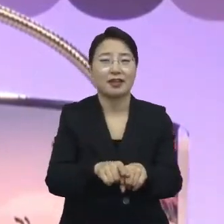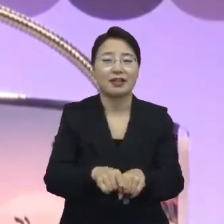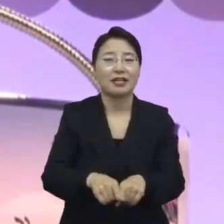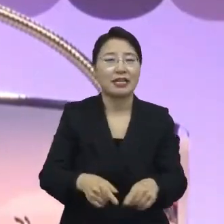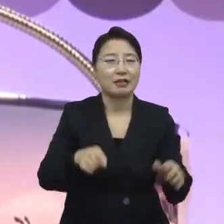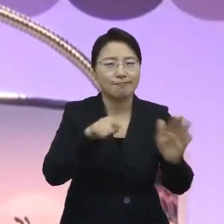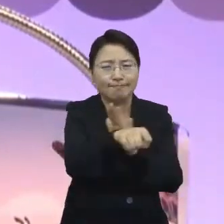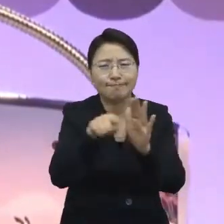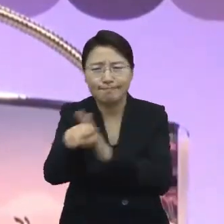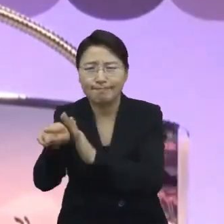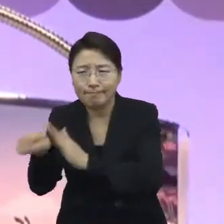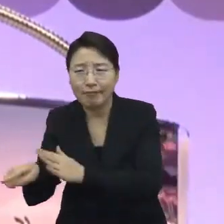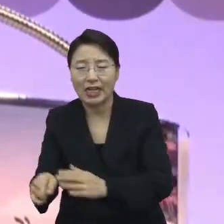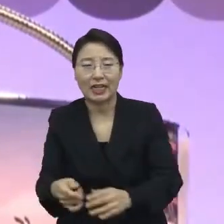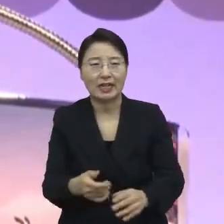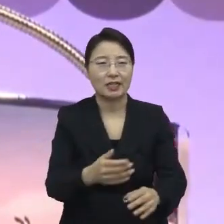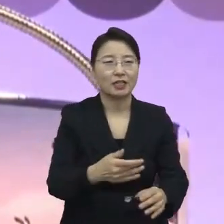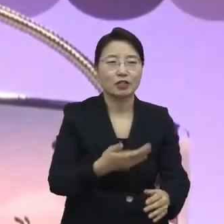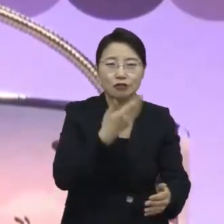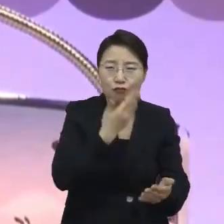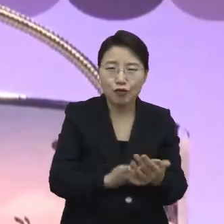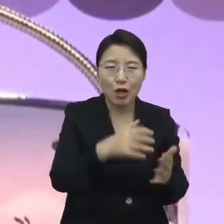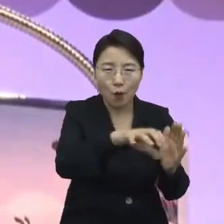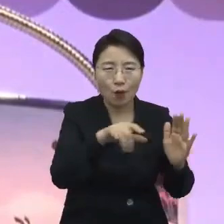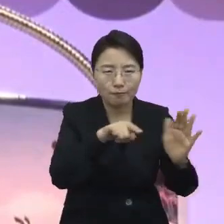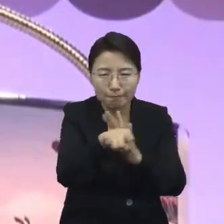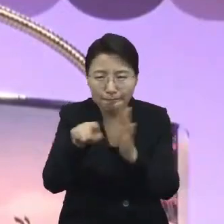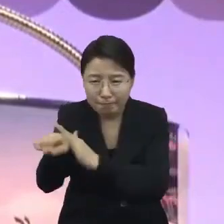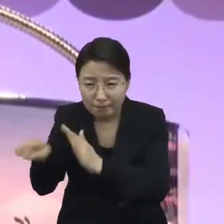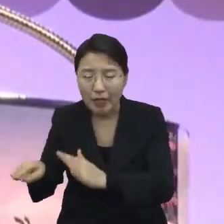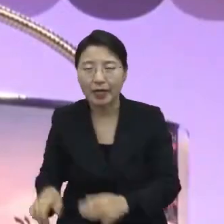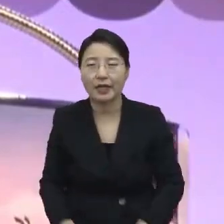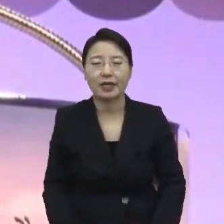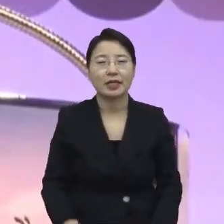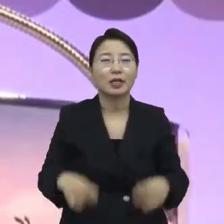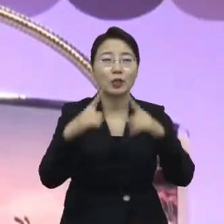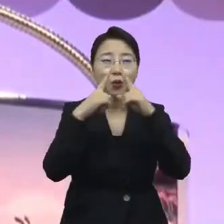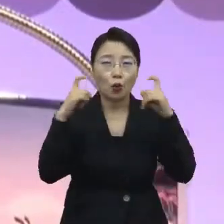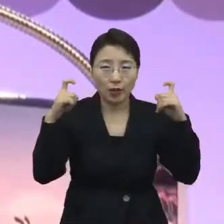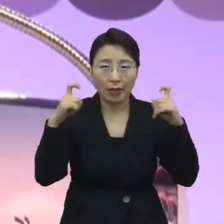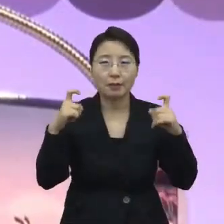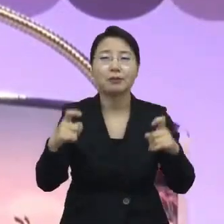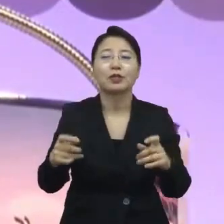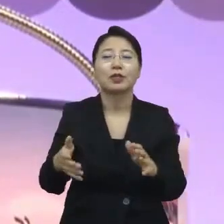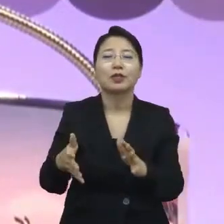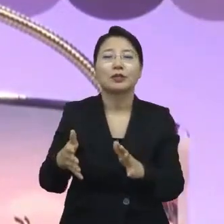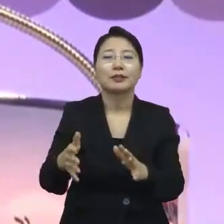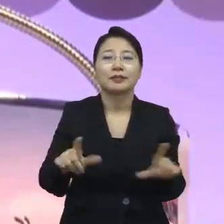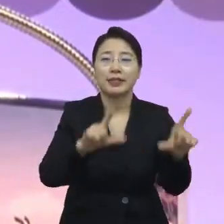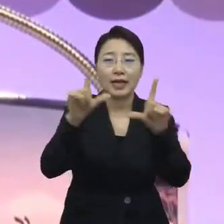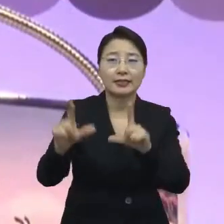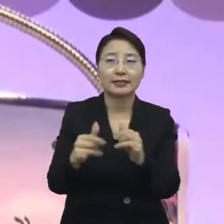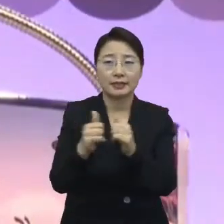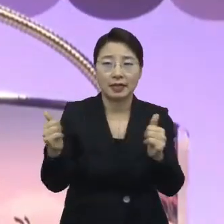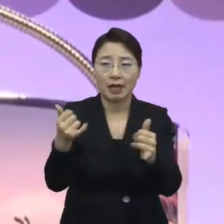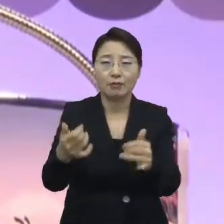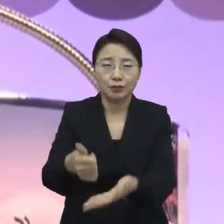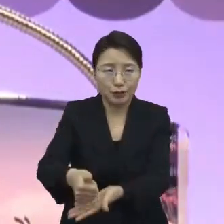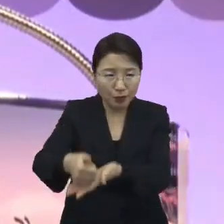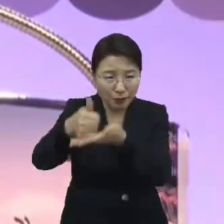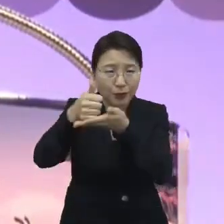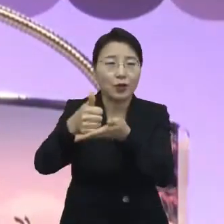현장 중심으로 발로 뛰며 오직 동대문 구민 일을 동대문 구민을 섬기며